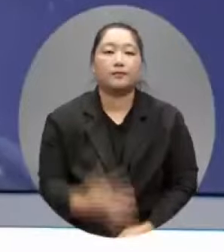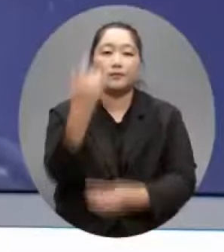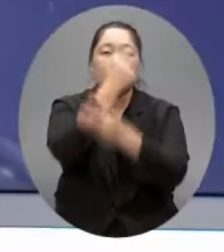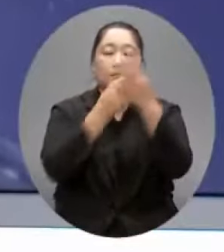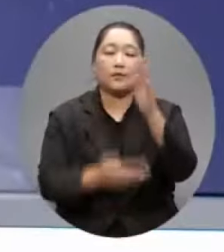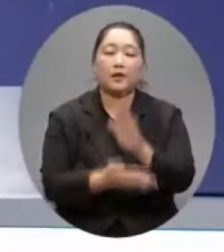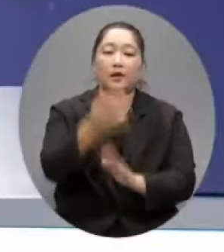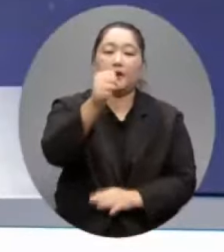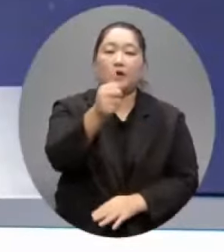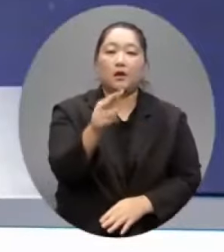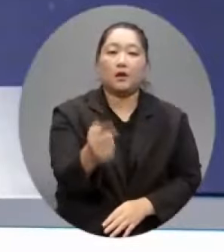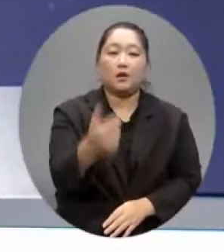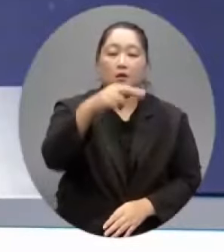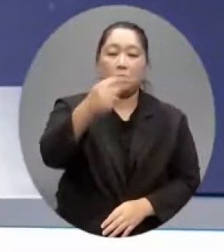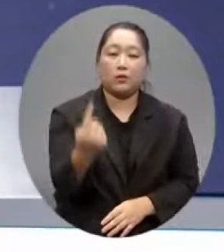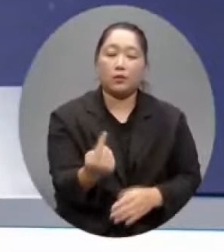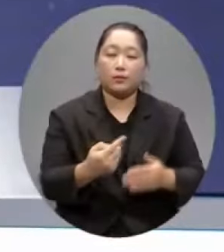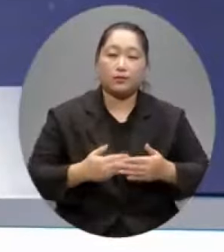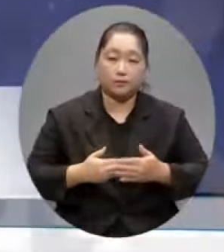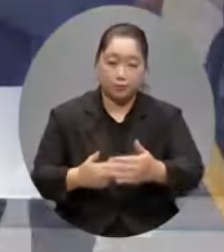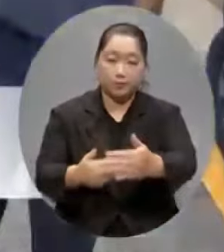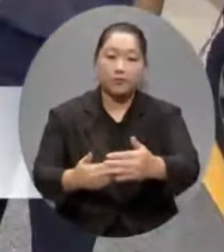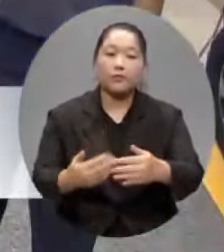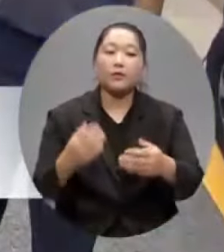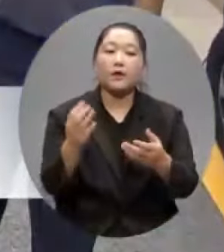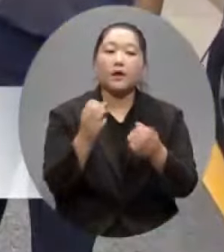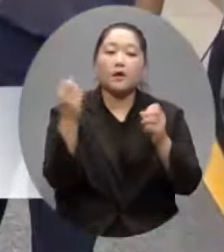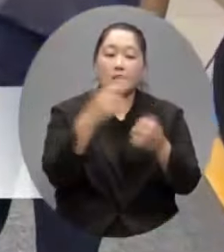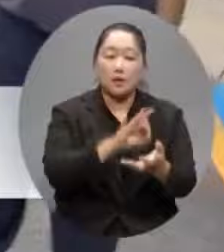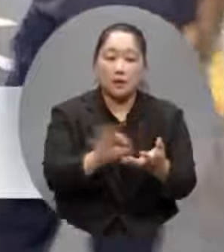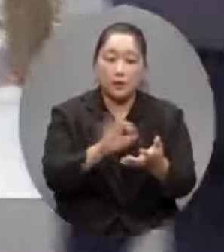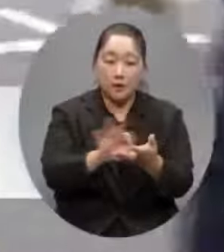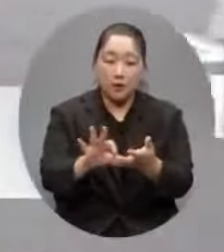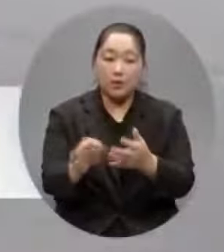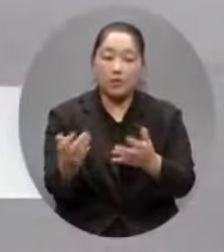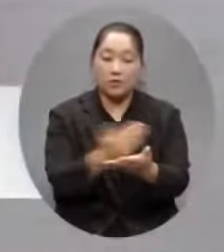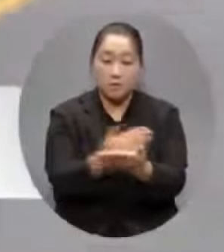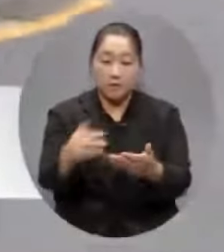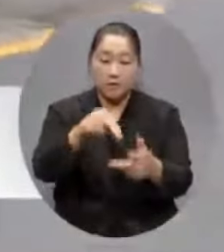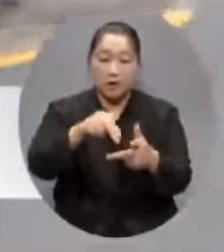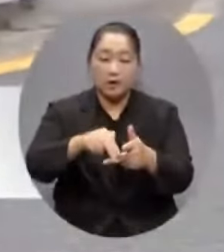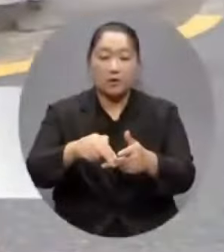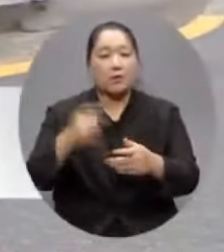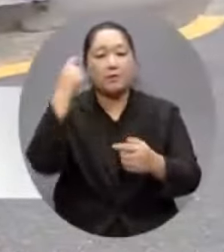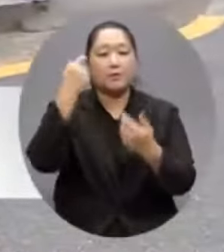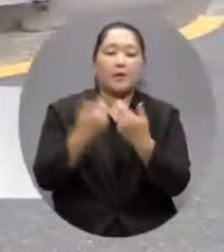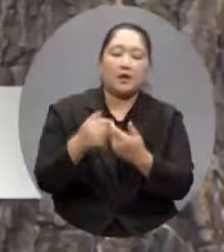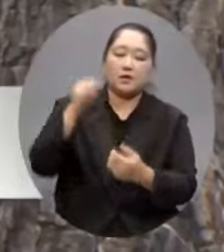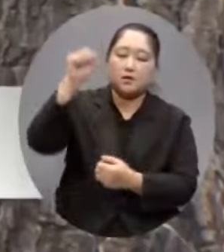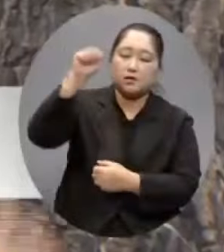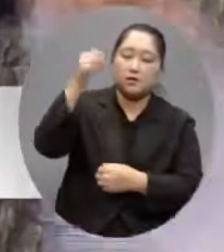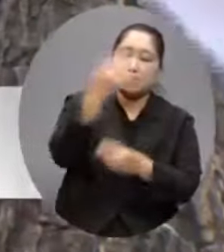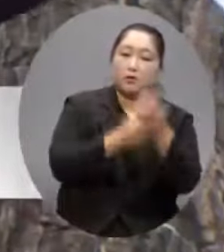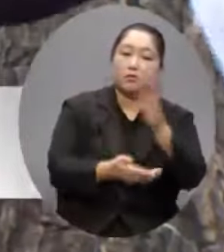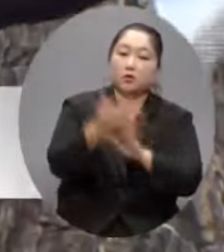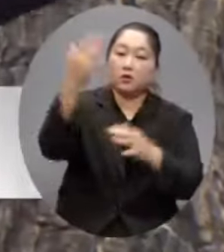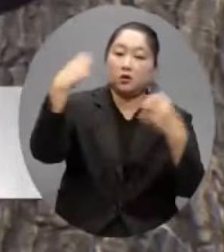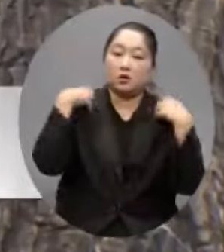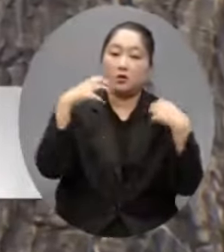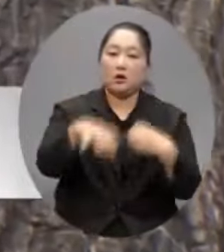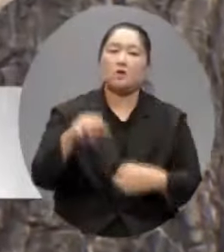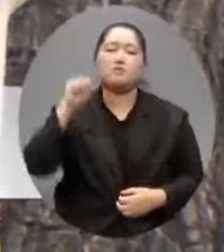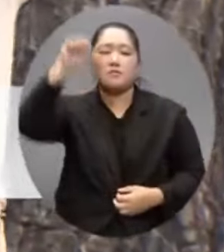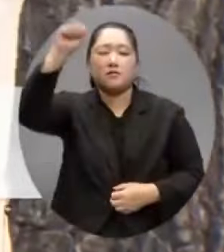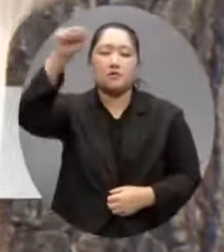청주시 현도면에 추진 중인 재활용 선별센터를 반대하는 지역 주민들이 오늘 청주시청 앞에서 집회를